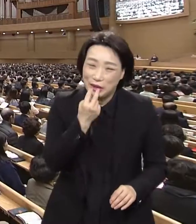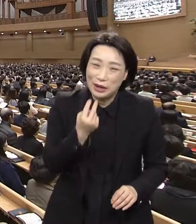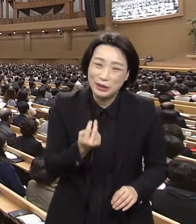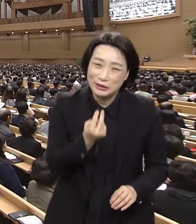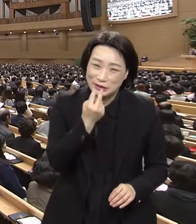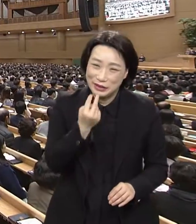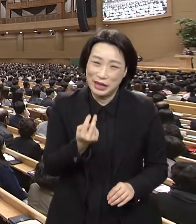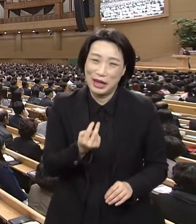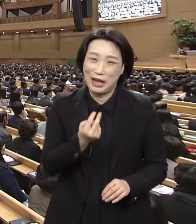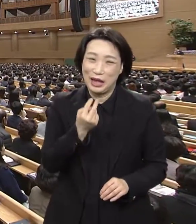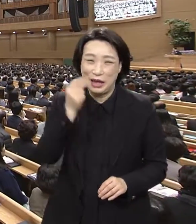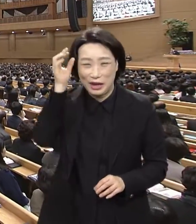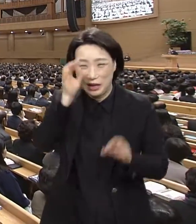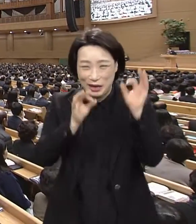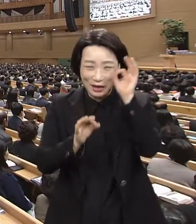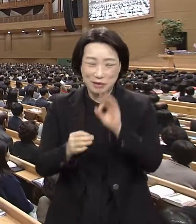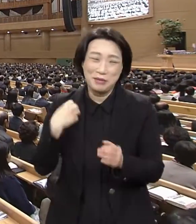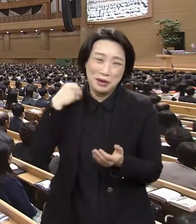잃었던